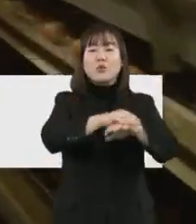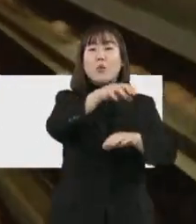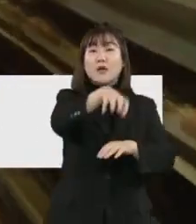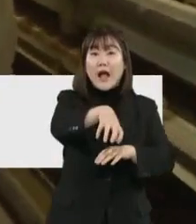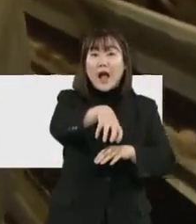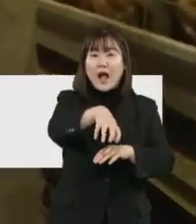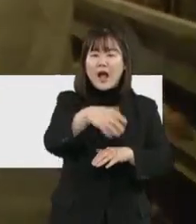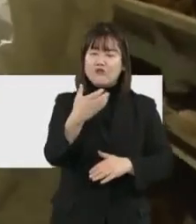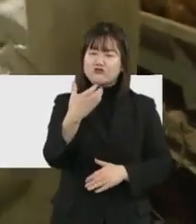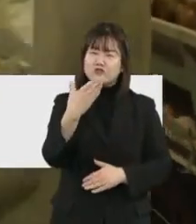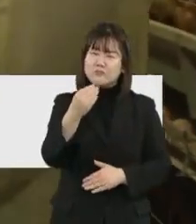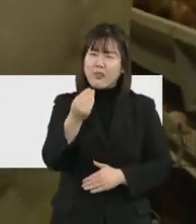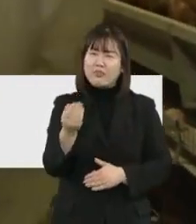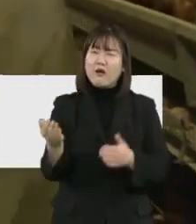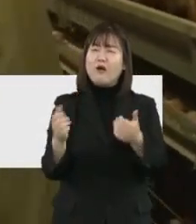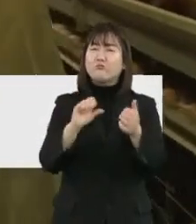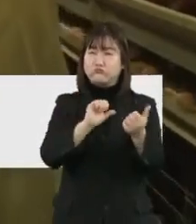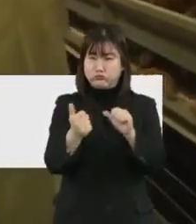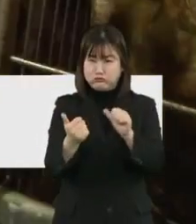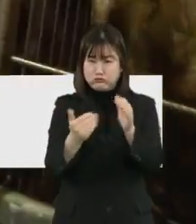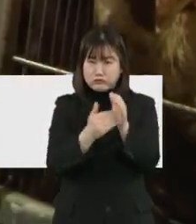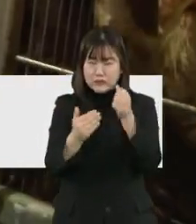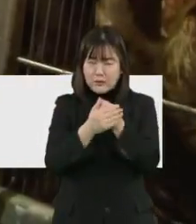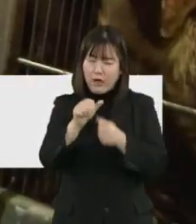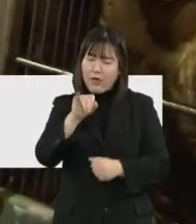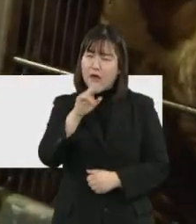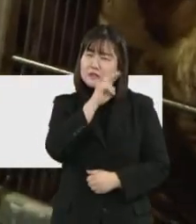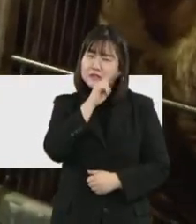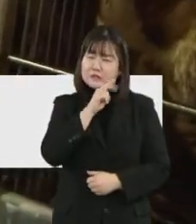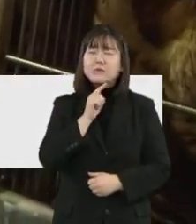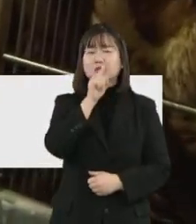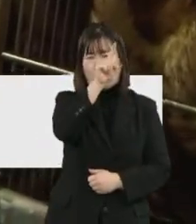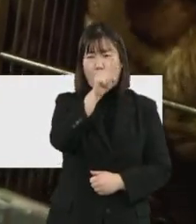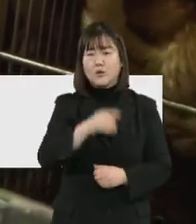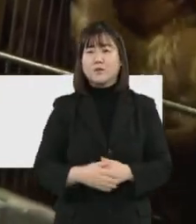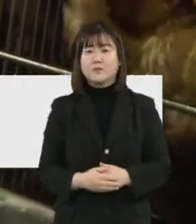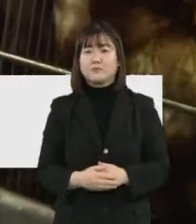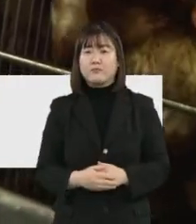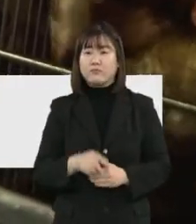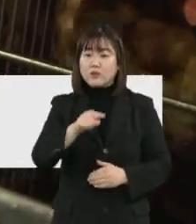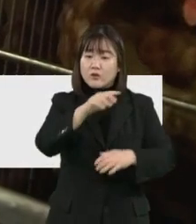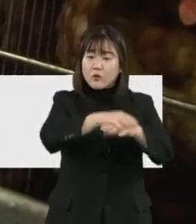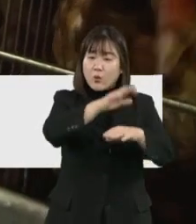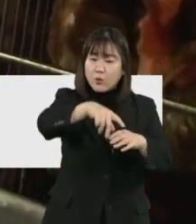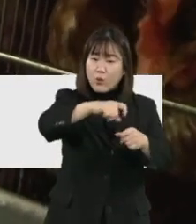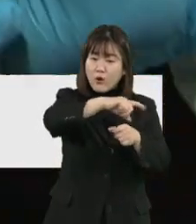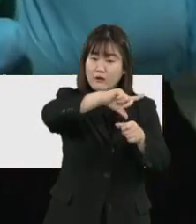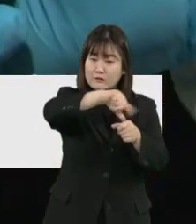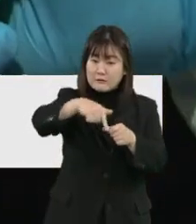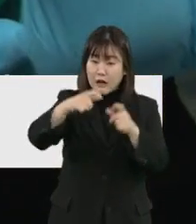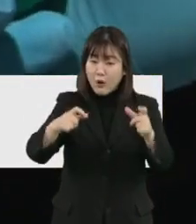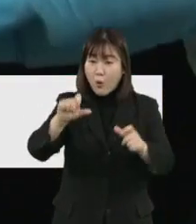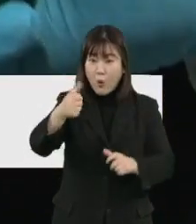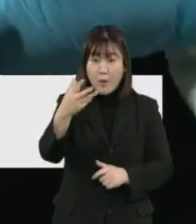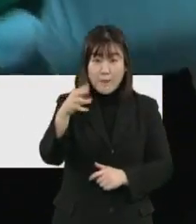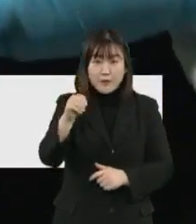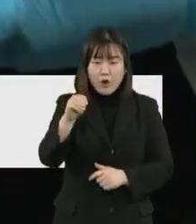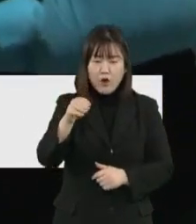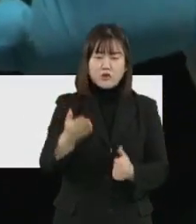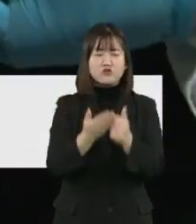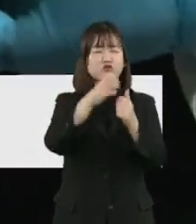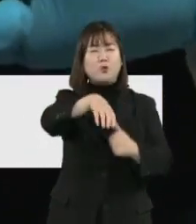90 여 마리의 닭이 폐사하는 등 ai 의심신고가 접수됐습니다 이 농장 반경 500m 이내에는 가금